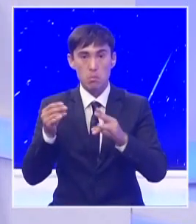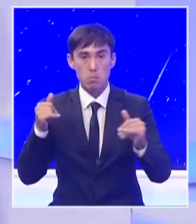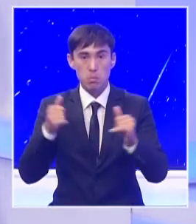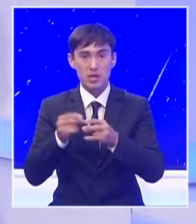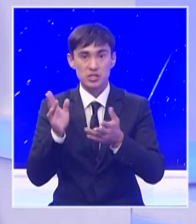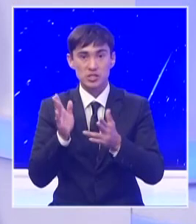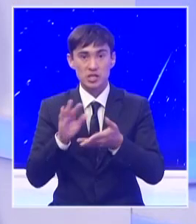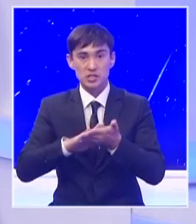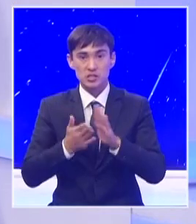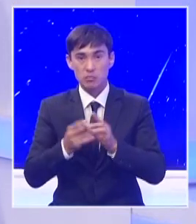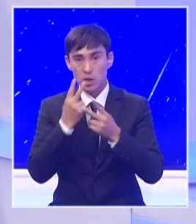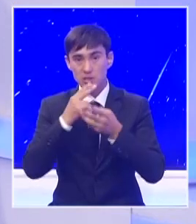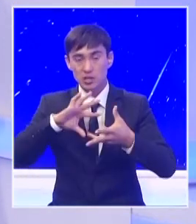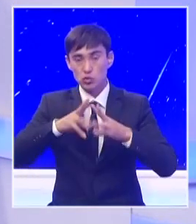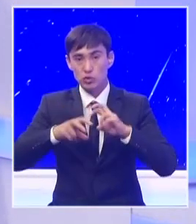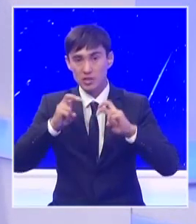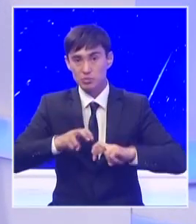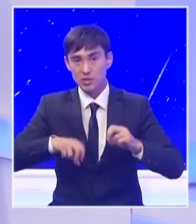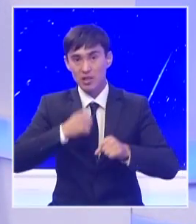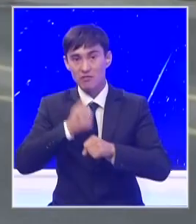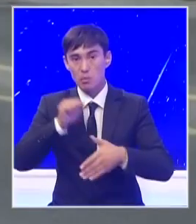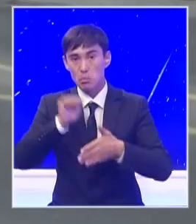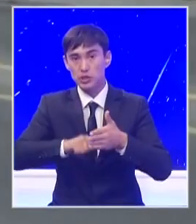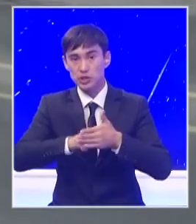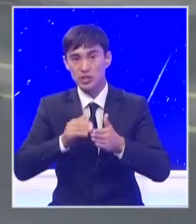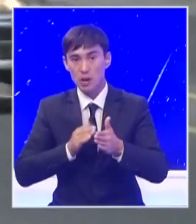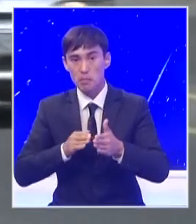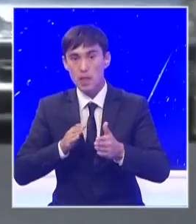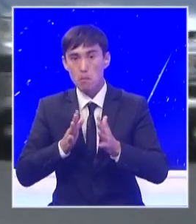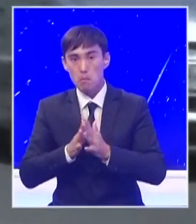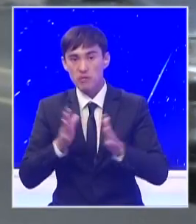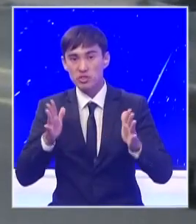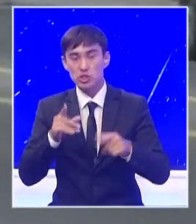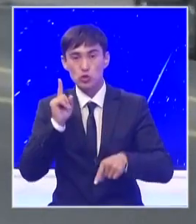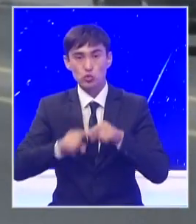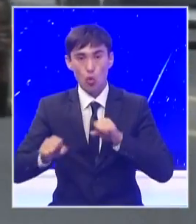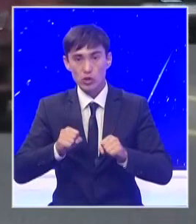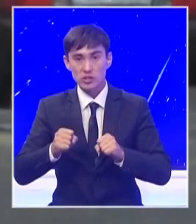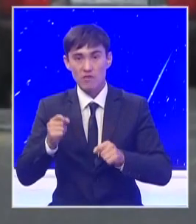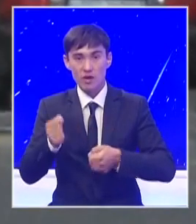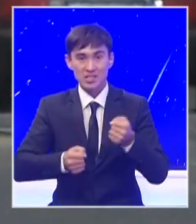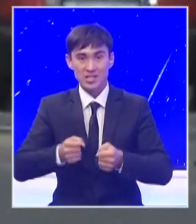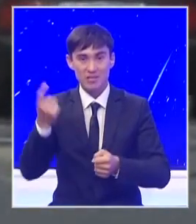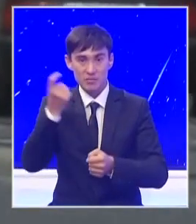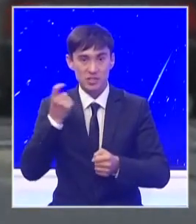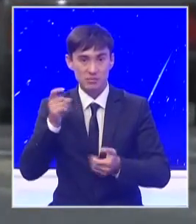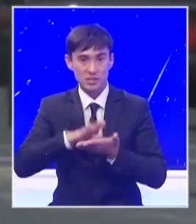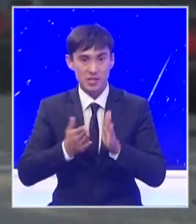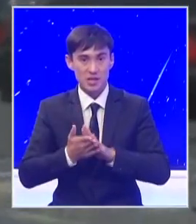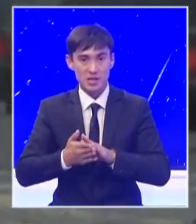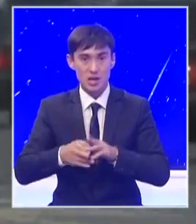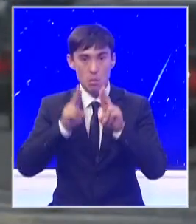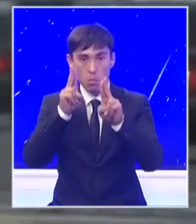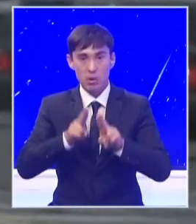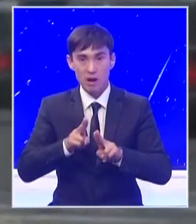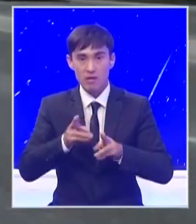показал результат экспертизы, основными причинами происшествий являются превышение скорости, вождение в нетрезвом состоянии, несоблюдение правил